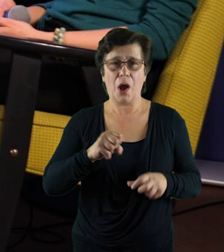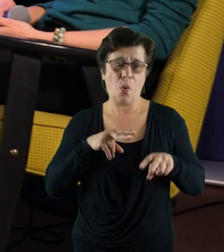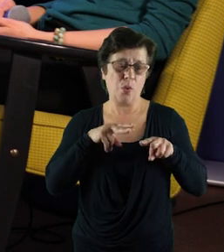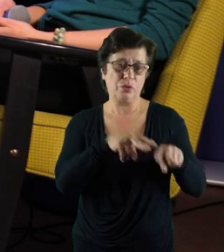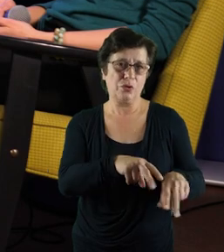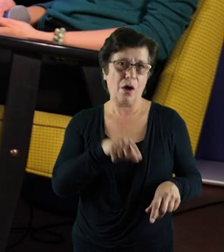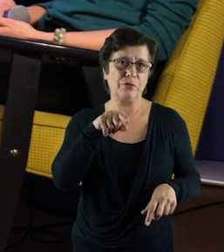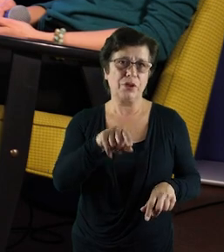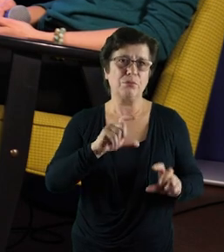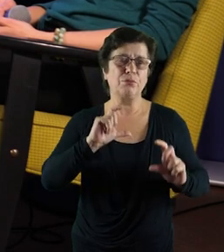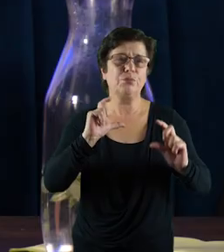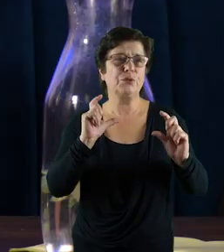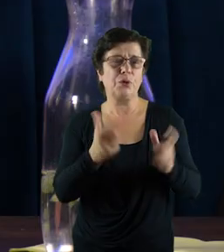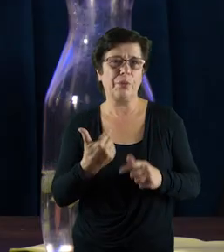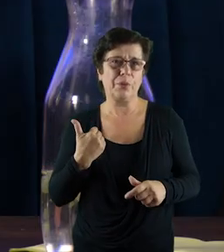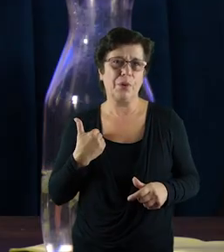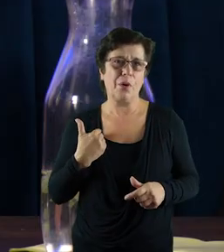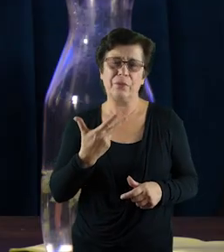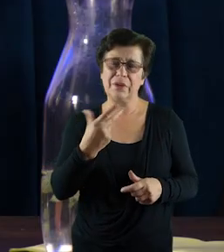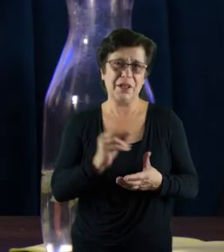wierszy poświęconych